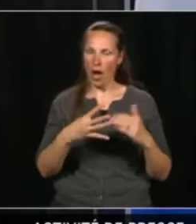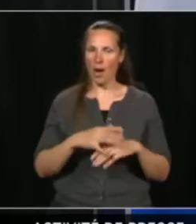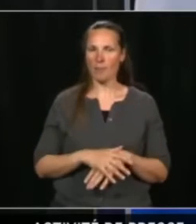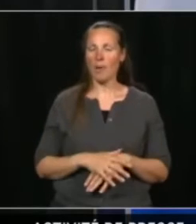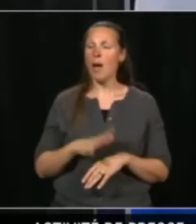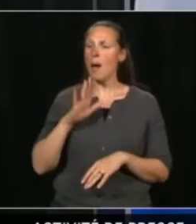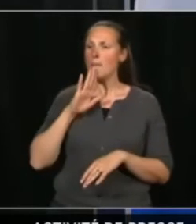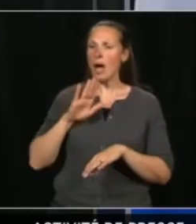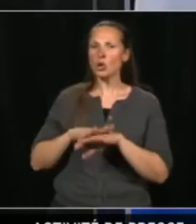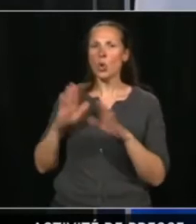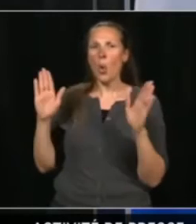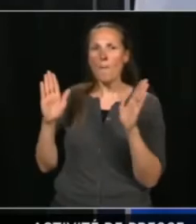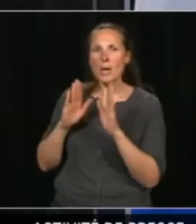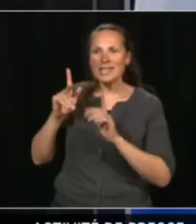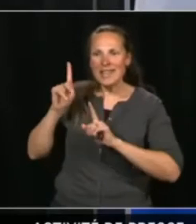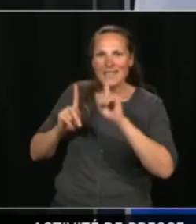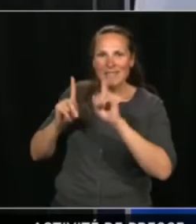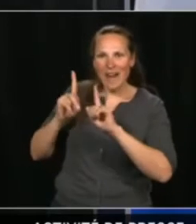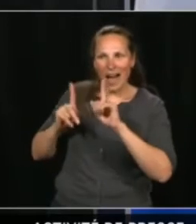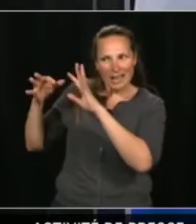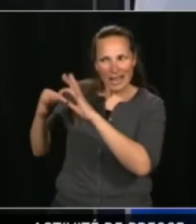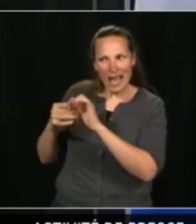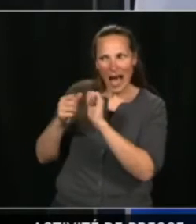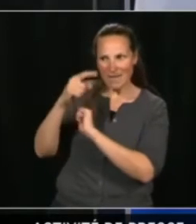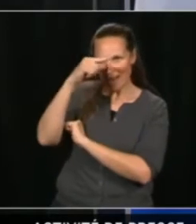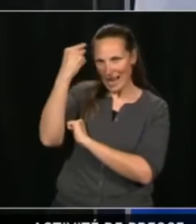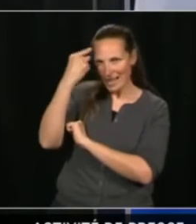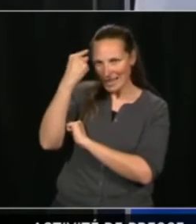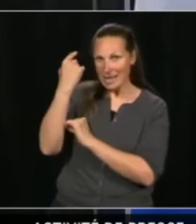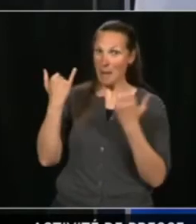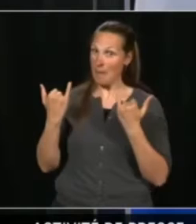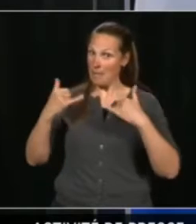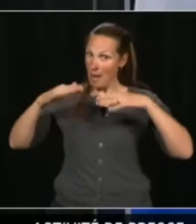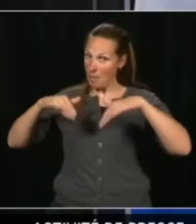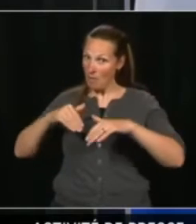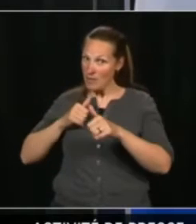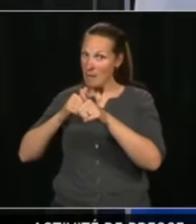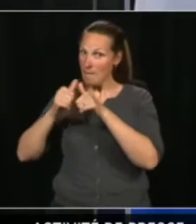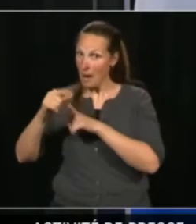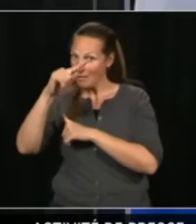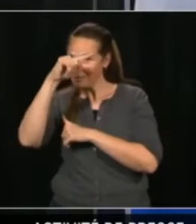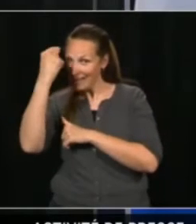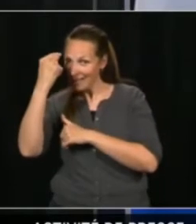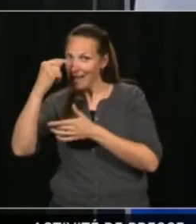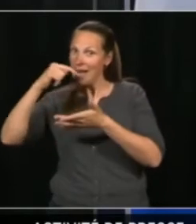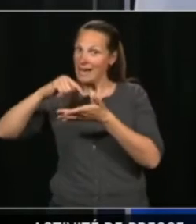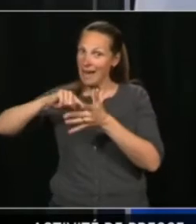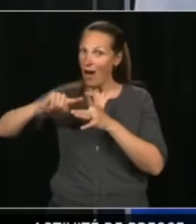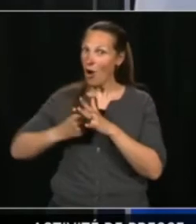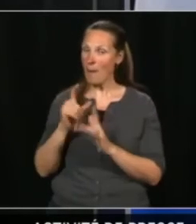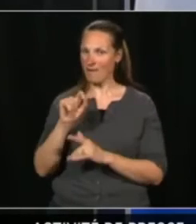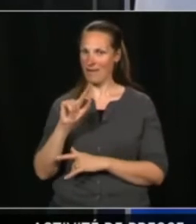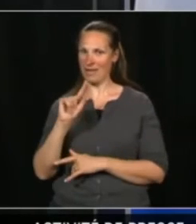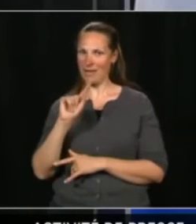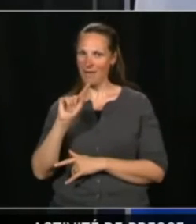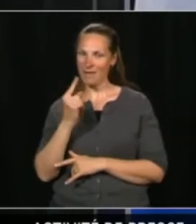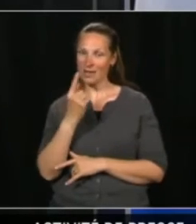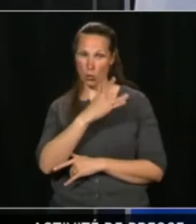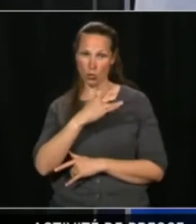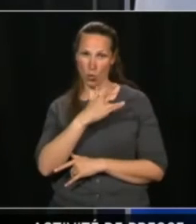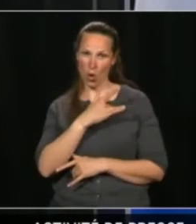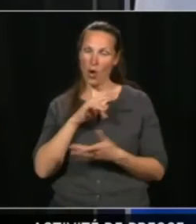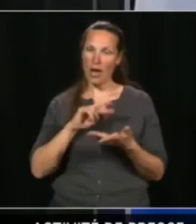été. Donc, on n'est pas encore rendu à l'été. Techniquement, c'est le 21 juin. Donc, faut faire attention. Faut pas revoir